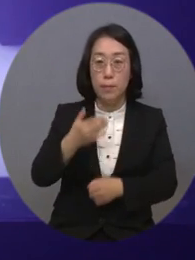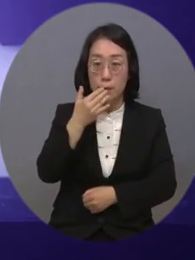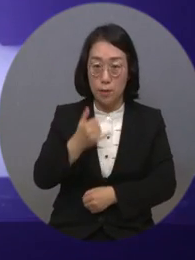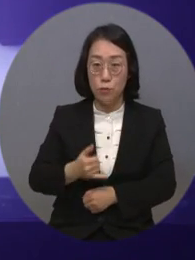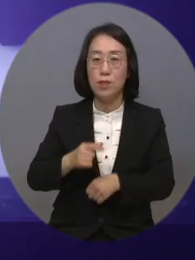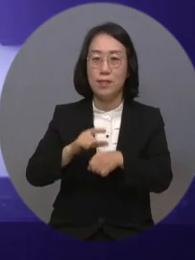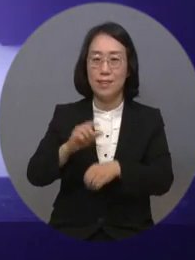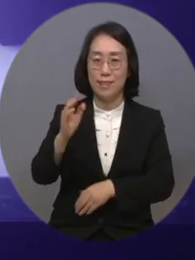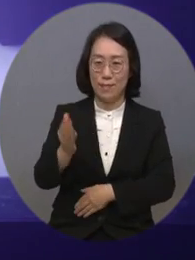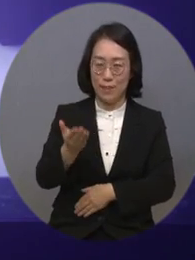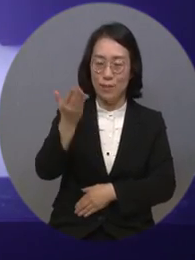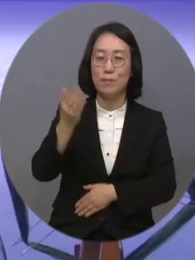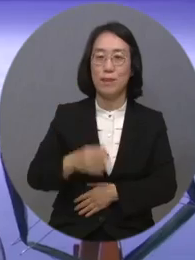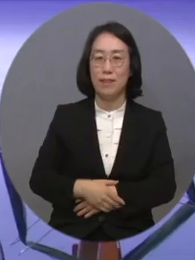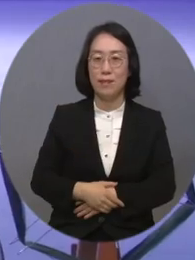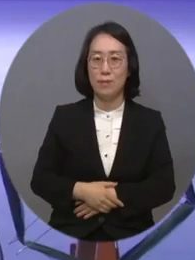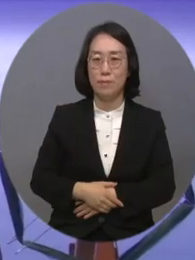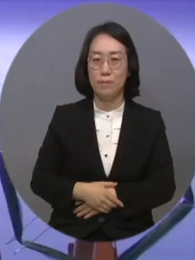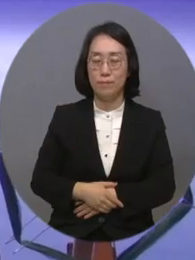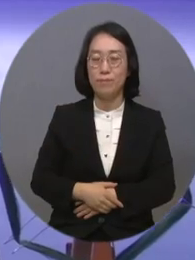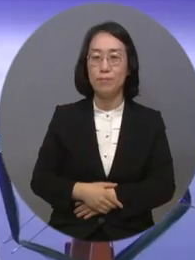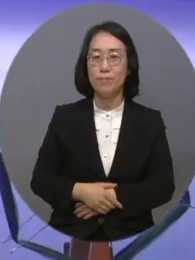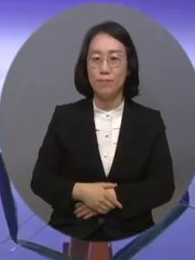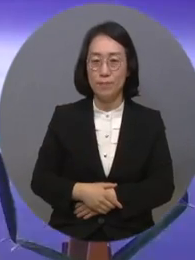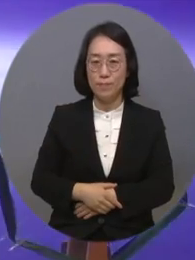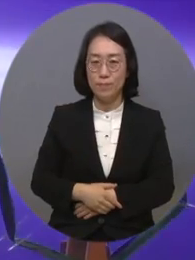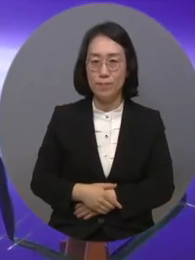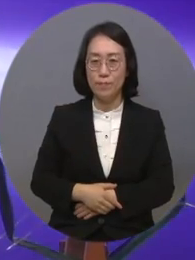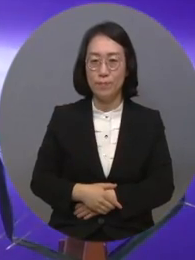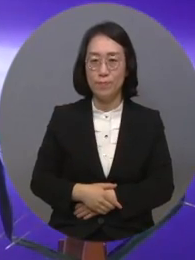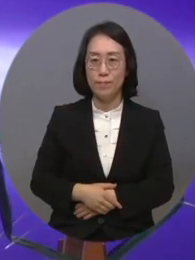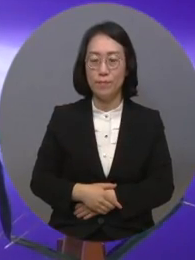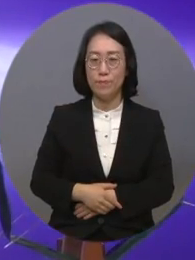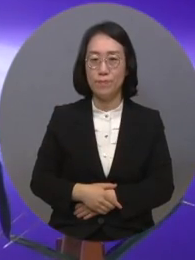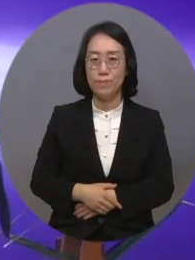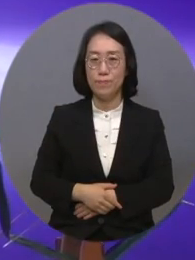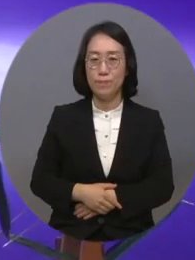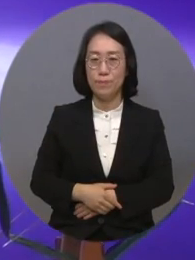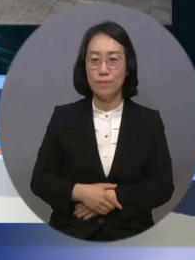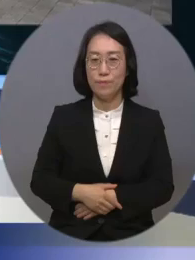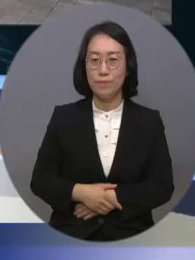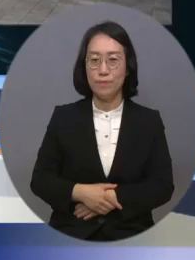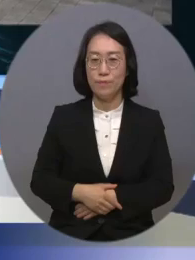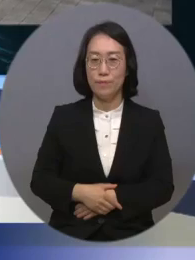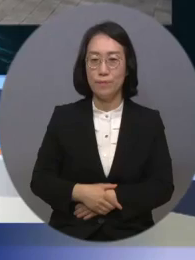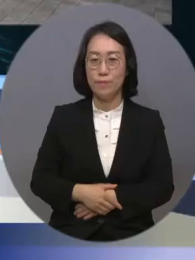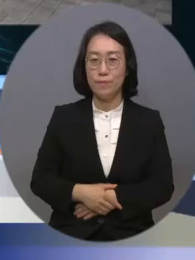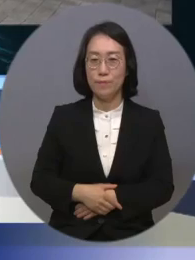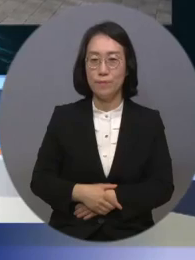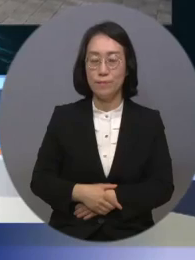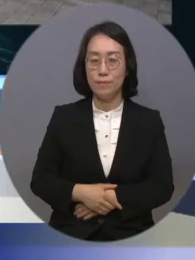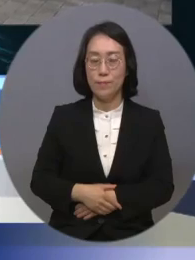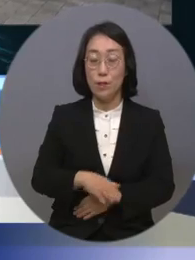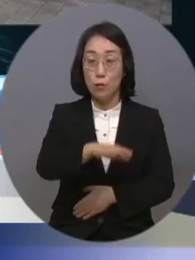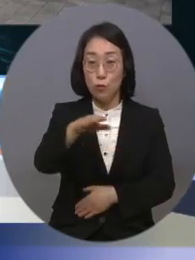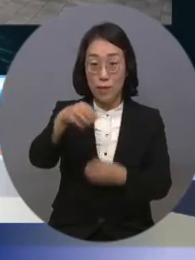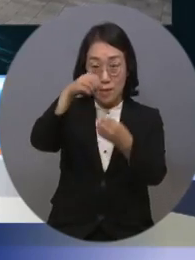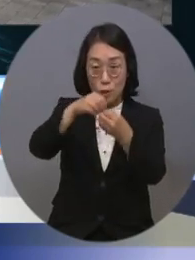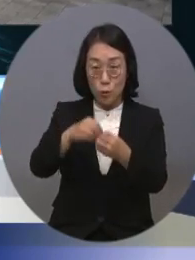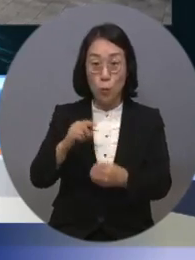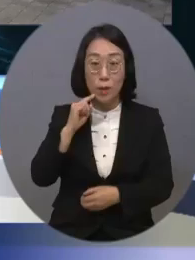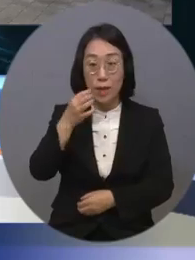시간이 되었습니다. 복지TV 전북방송 서승리였습니다. 우리의